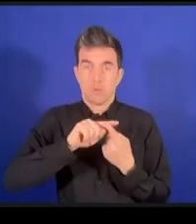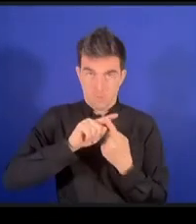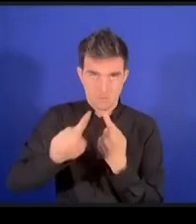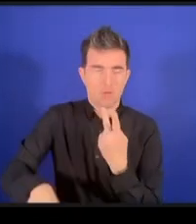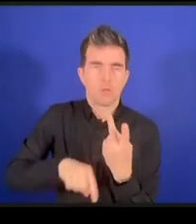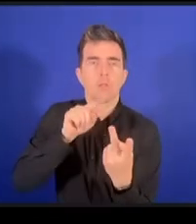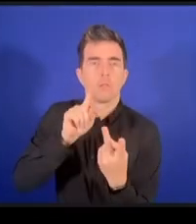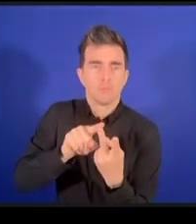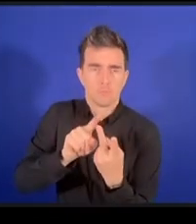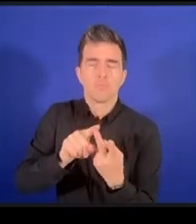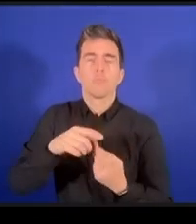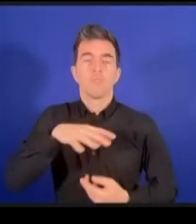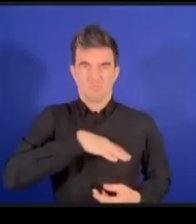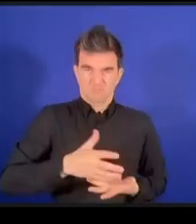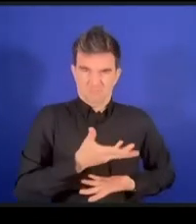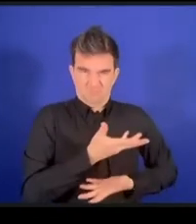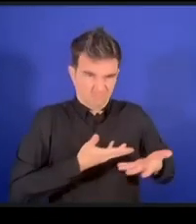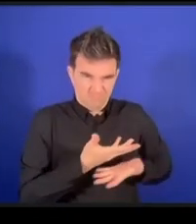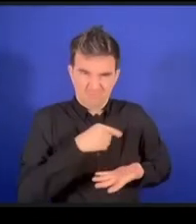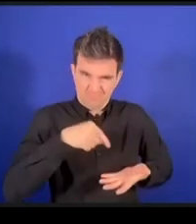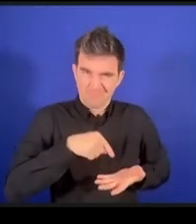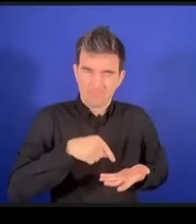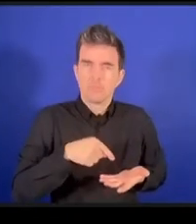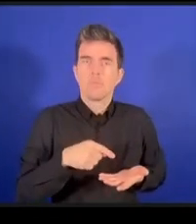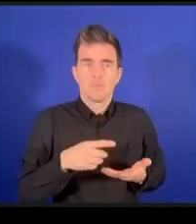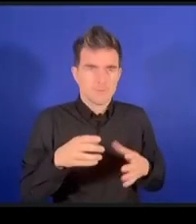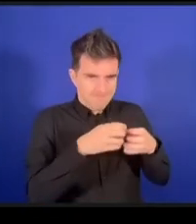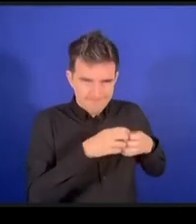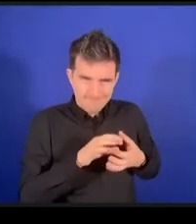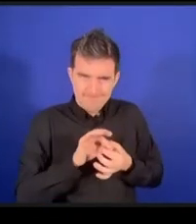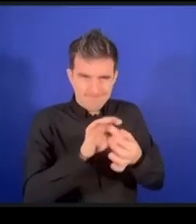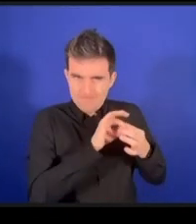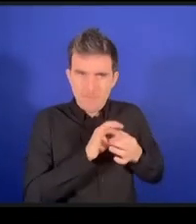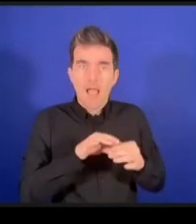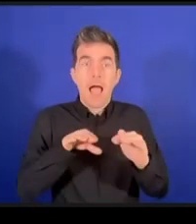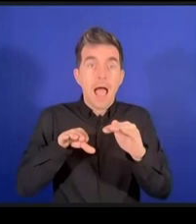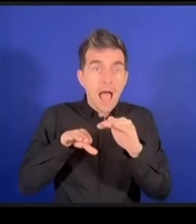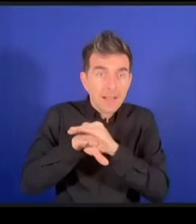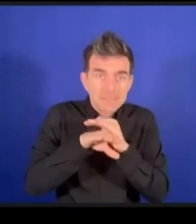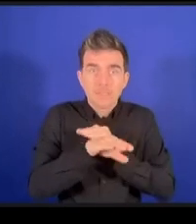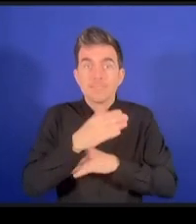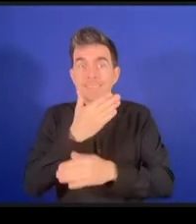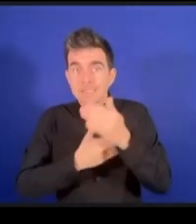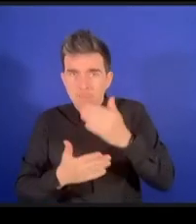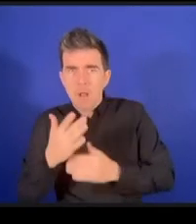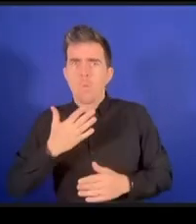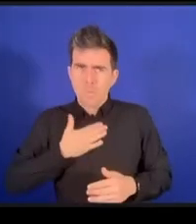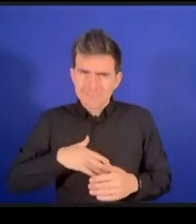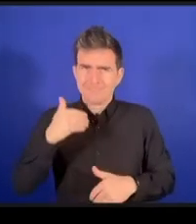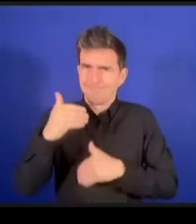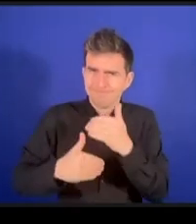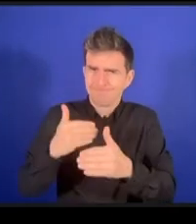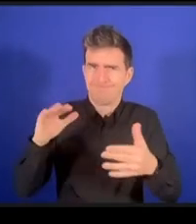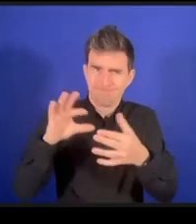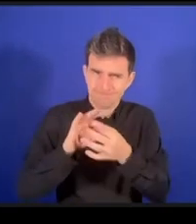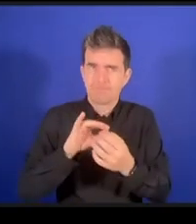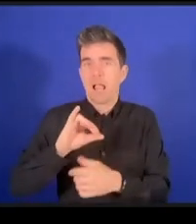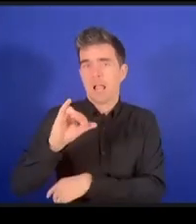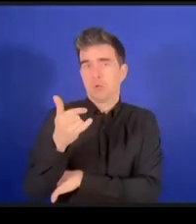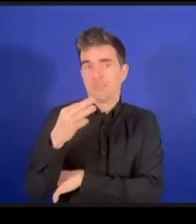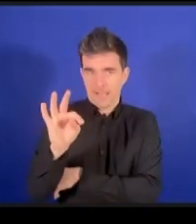коалиция по инвалидности готова сотрудничать со всеми остальными формами